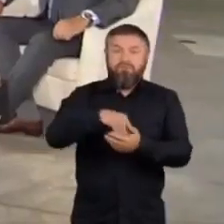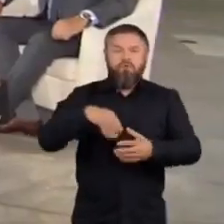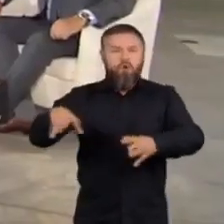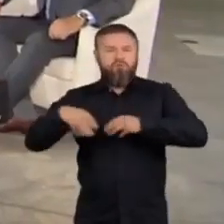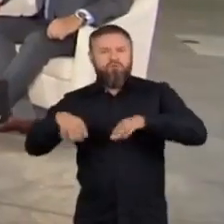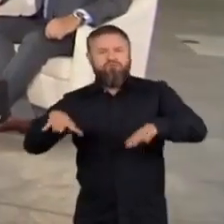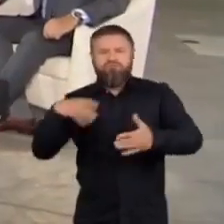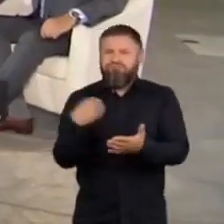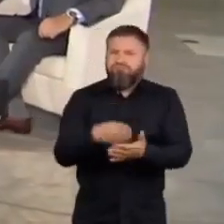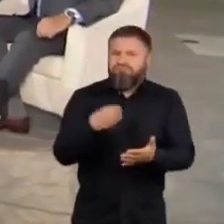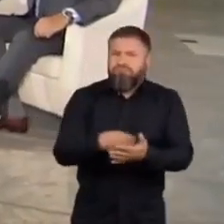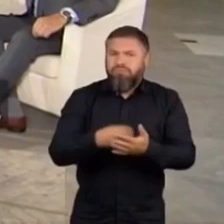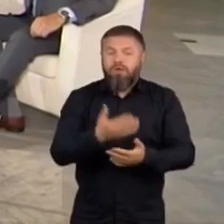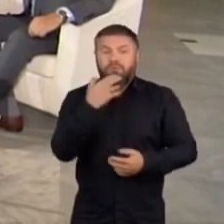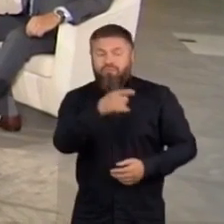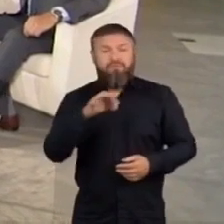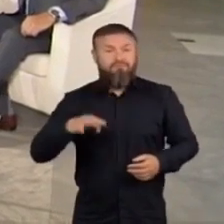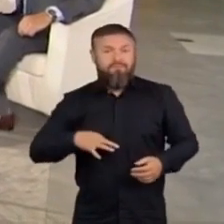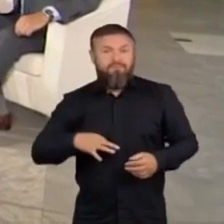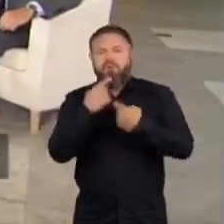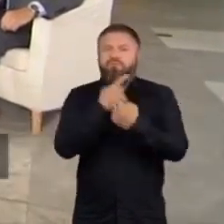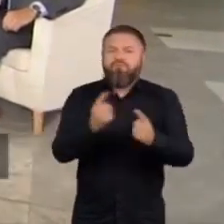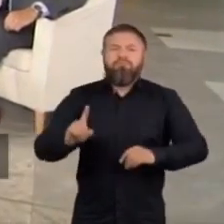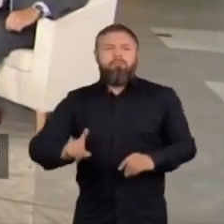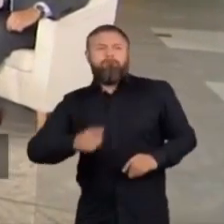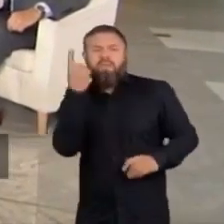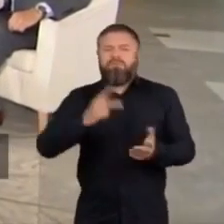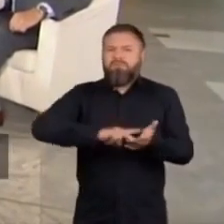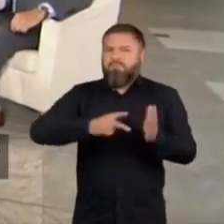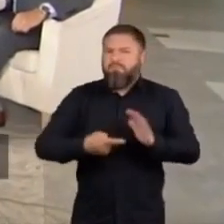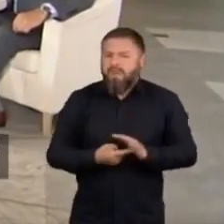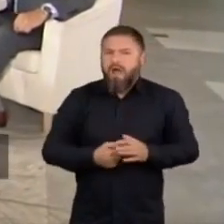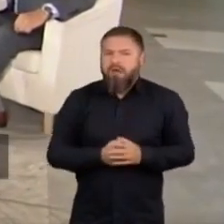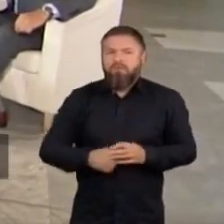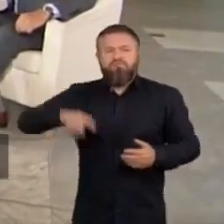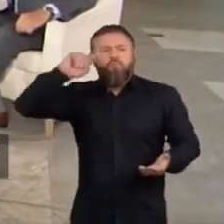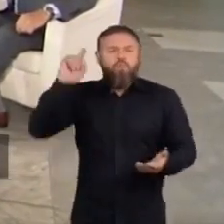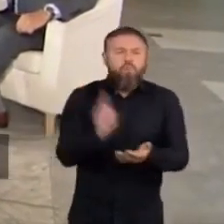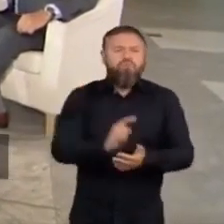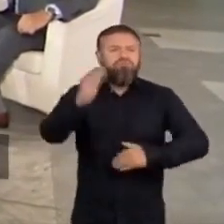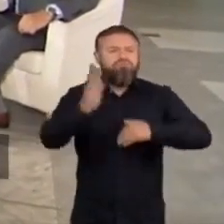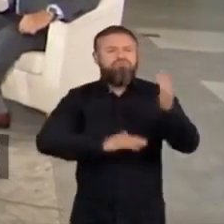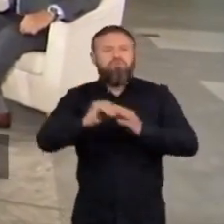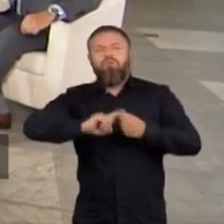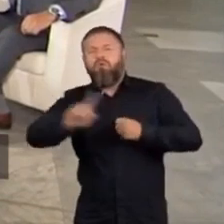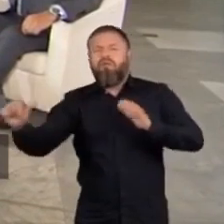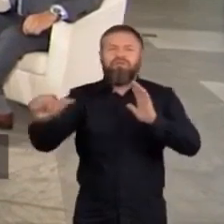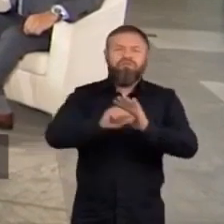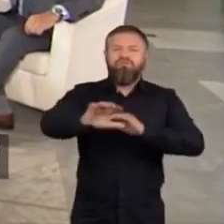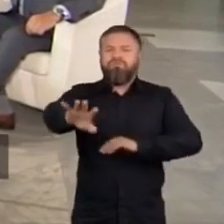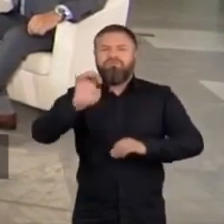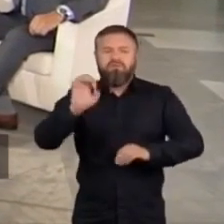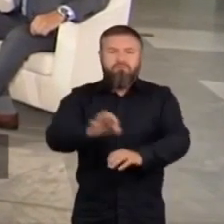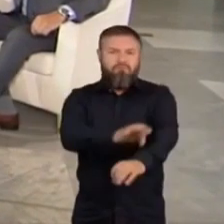kupę środków, które między innymi, tak jak pani słusznie zauważyła, w pierwszej perspektywie udało się wybudować ponad